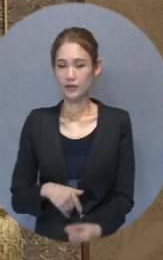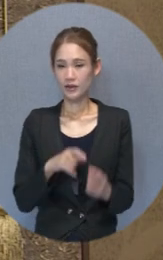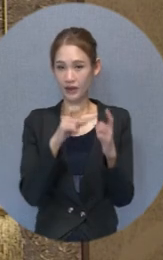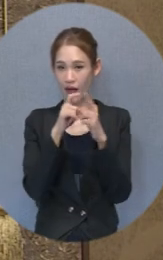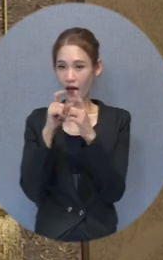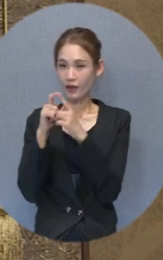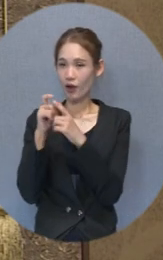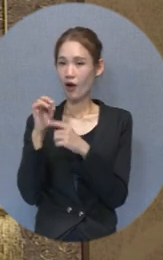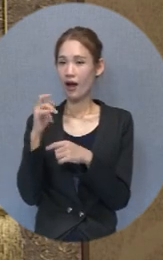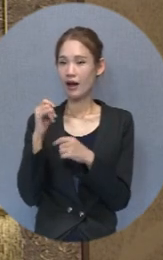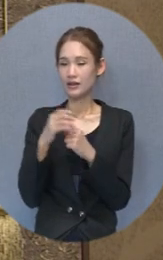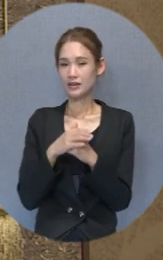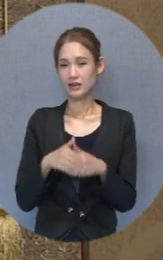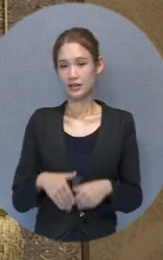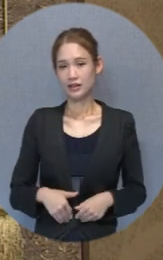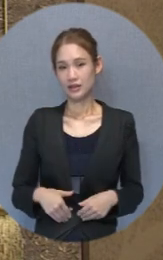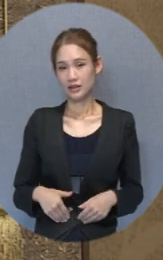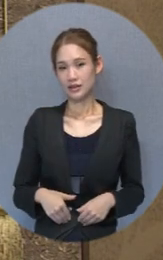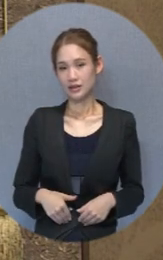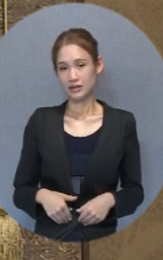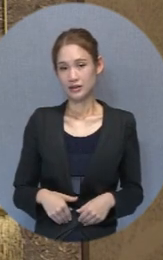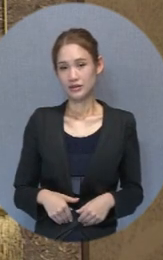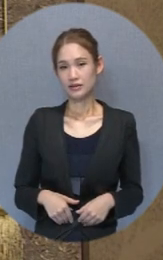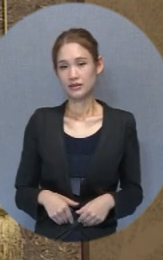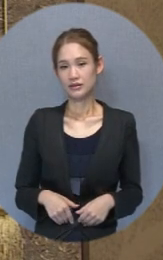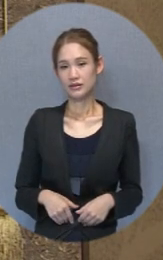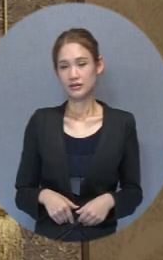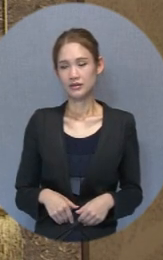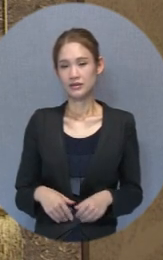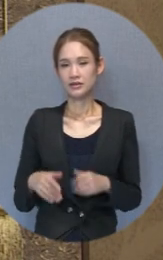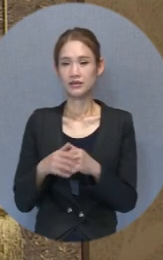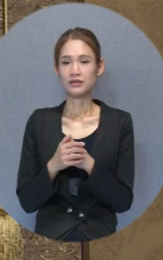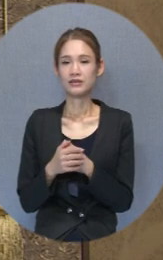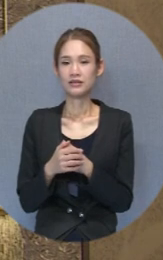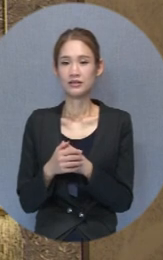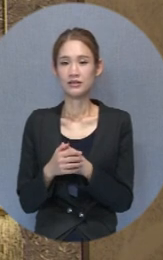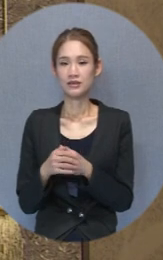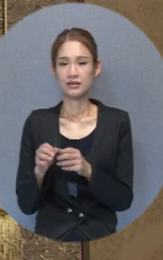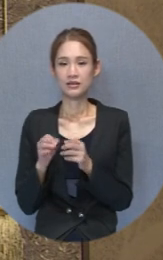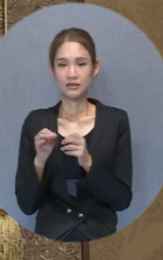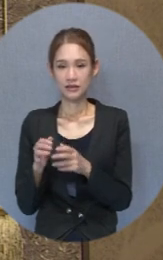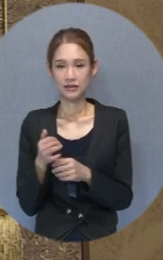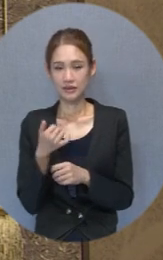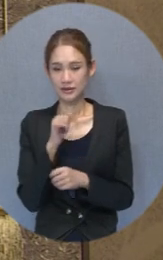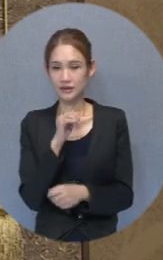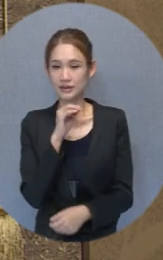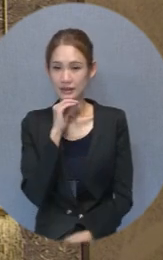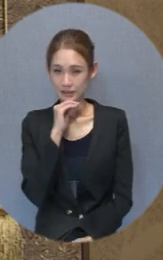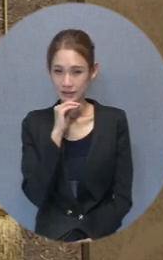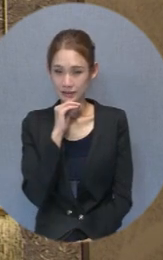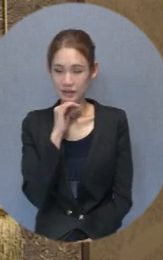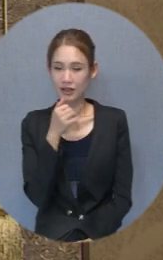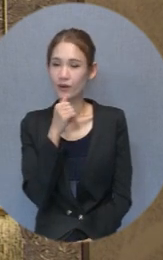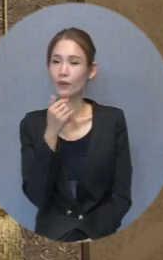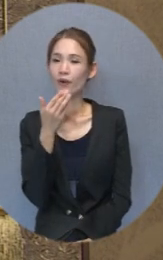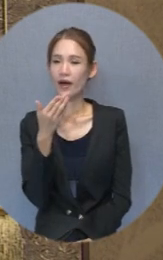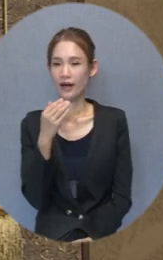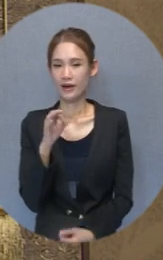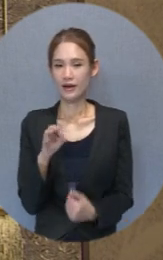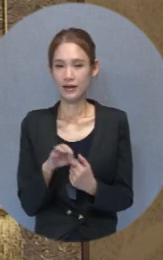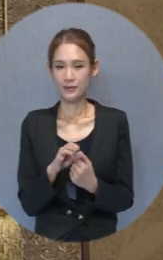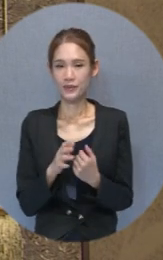카드가 필요해요. 예. 단어 카드를 이제 그 기증하기를 기다리고 계세요라고 안내를 드리면은